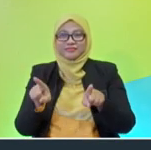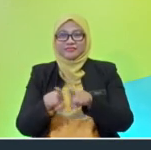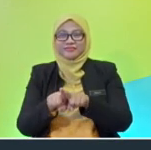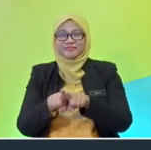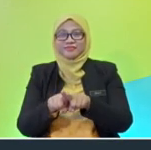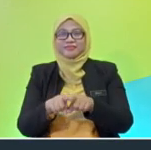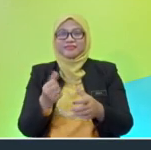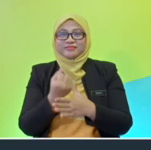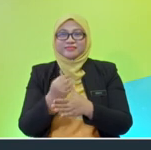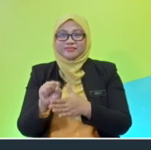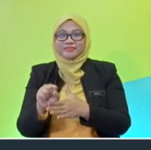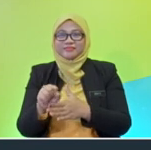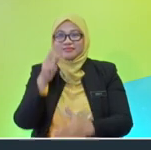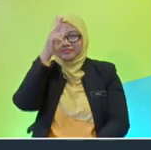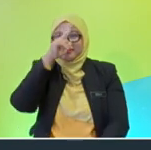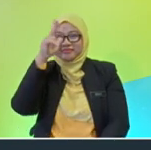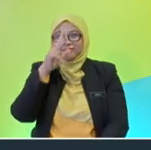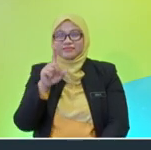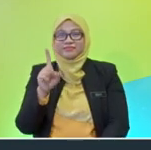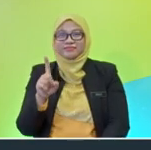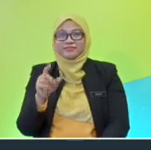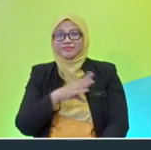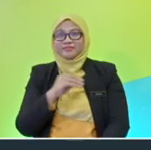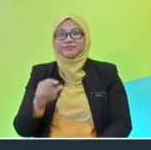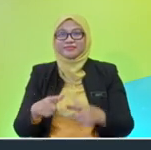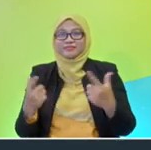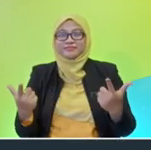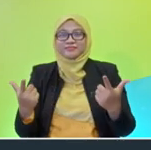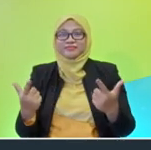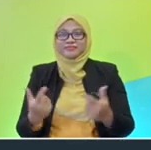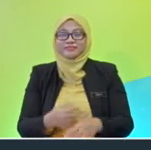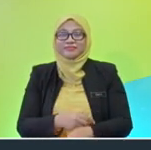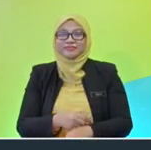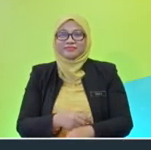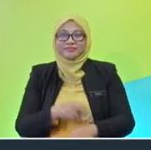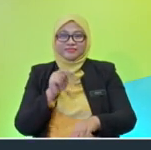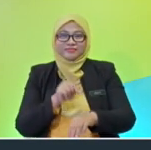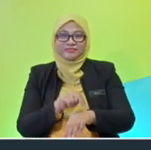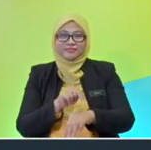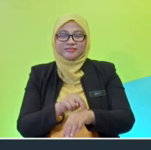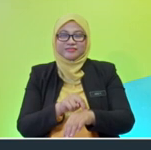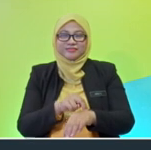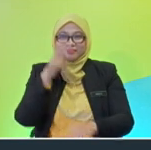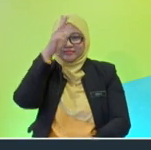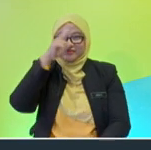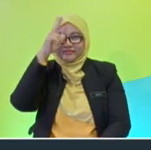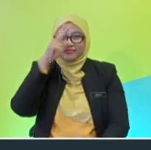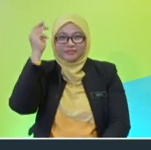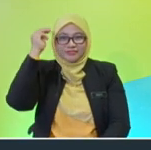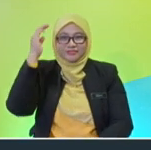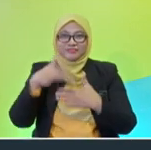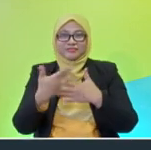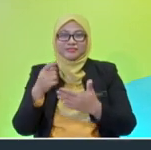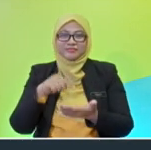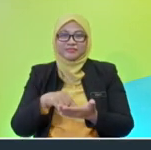kerajaan dengan kerajaan yang lain yaitu pada zaman Kerajaan Melayu awal ini sebenarnya ada beberapa kerajaan kita yang